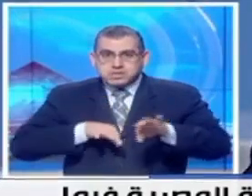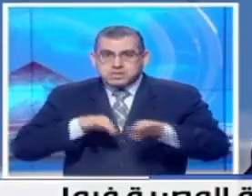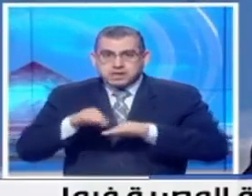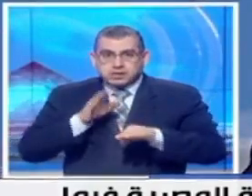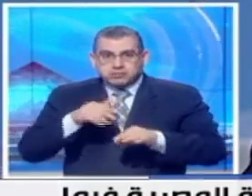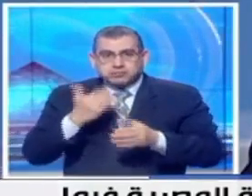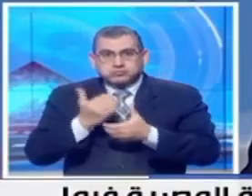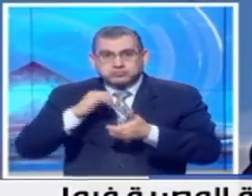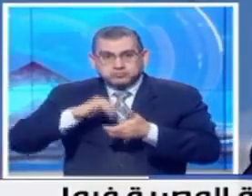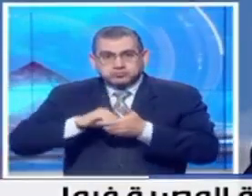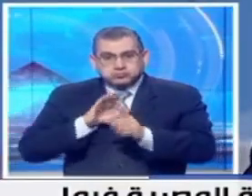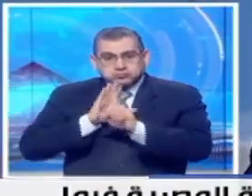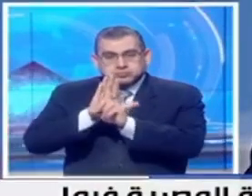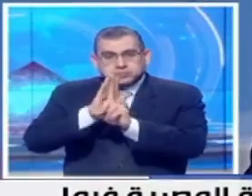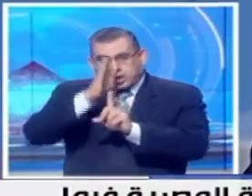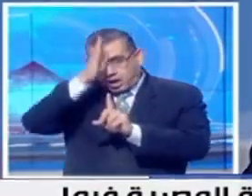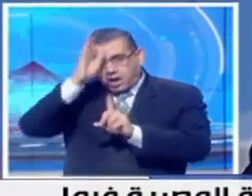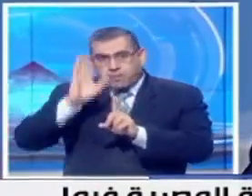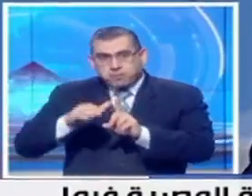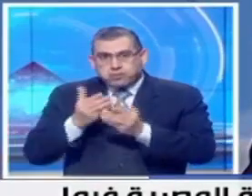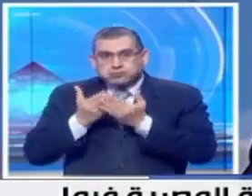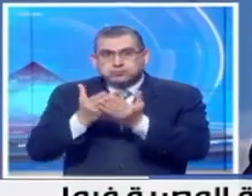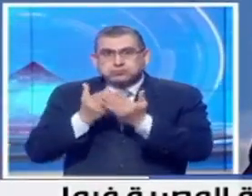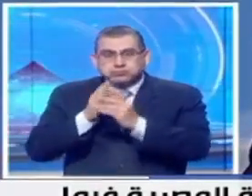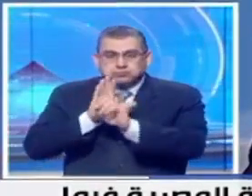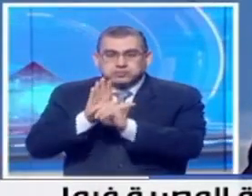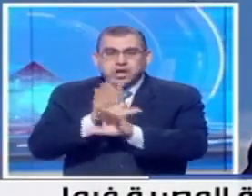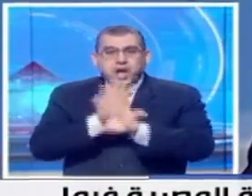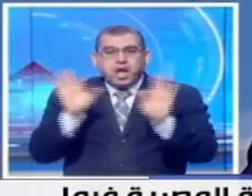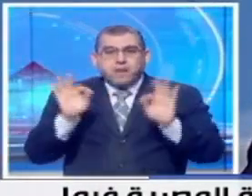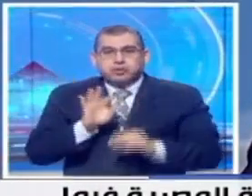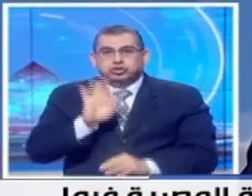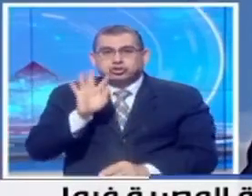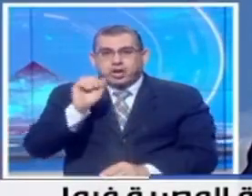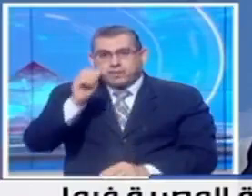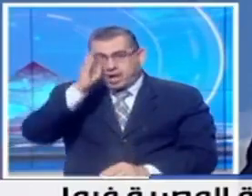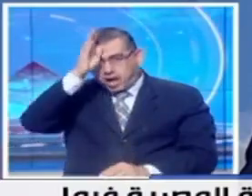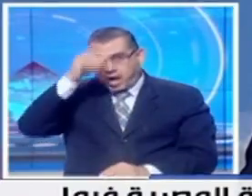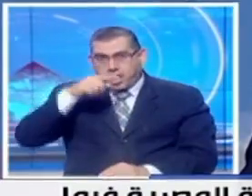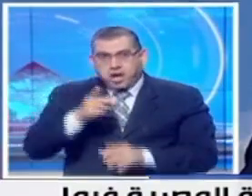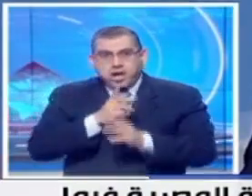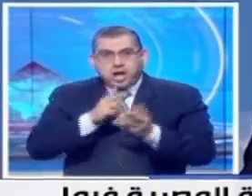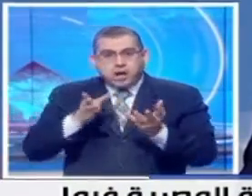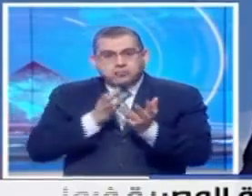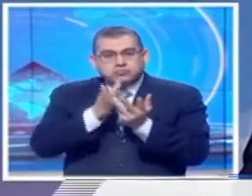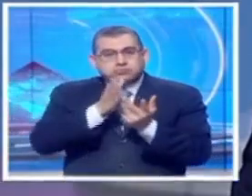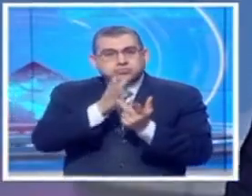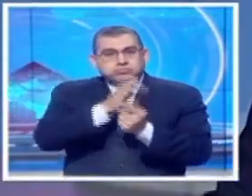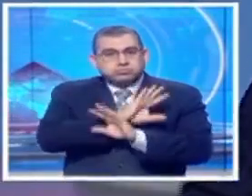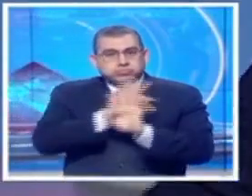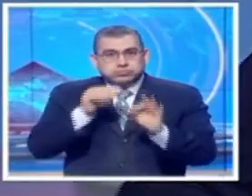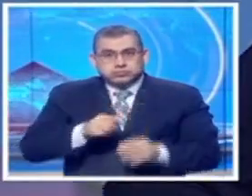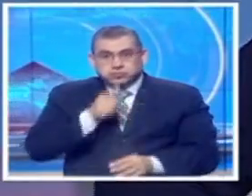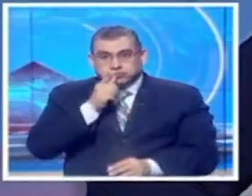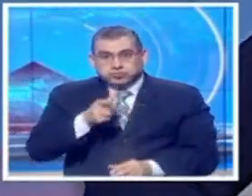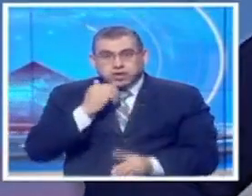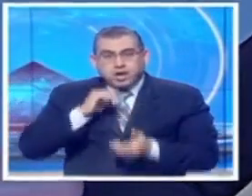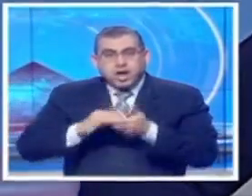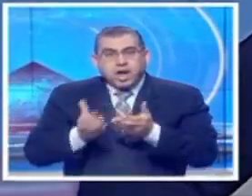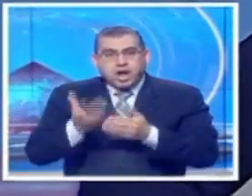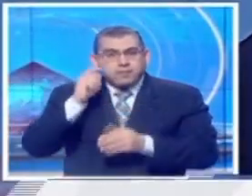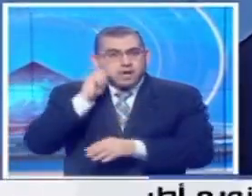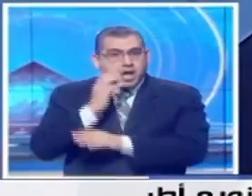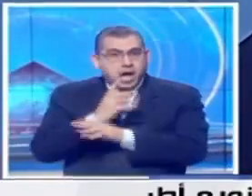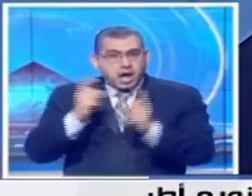فيما يتعلق بمساندة العراق وتقديم الدعم الكامل للشعب العراقي على مختلف الأصعدة، لا سيما ما